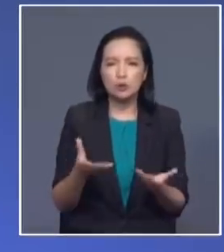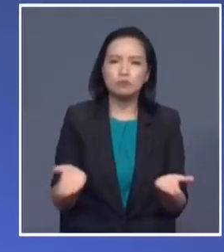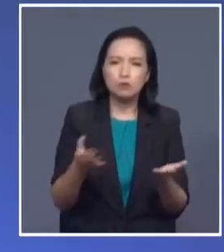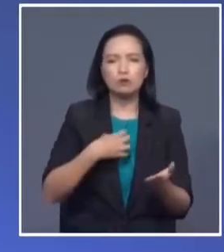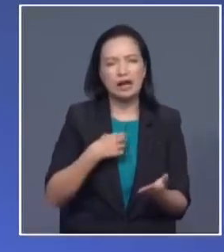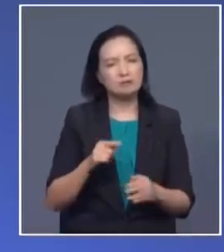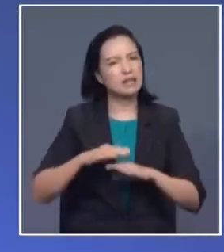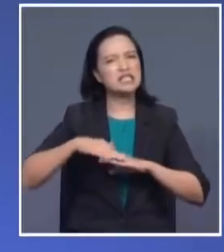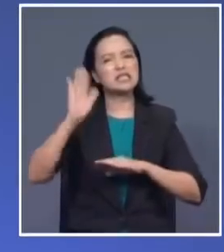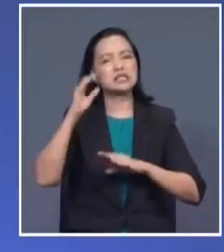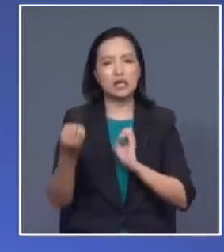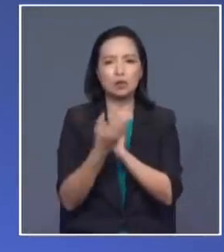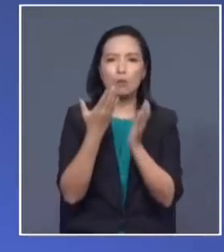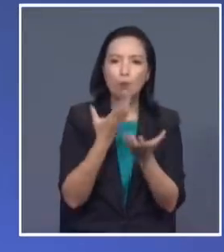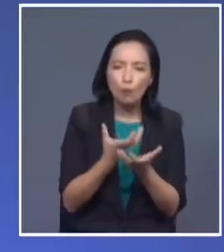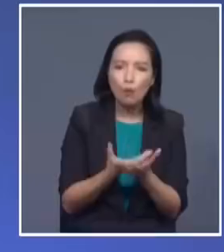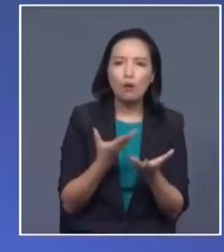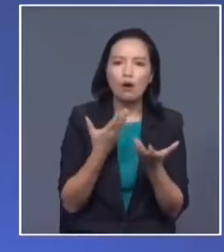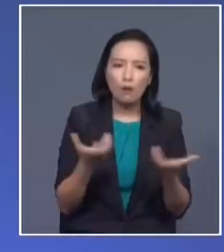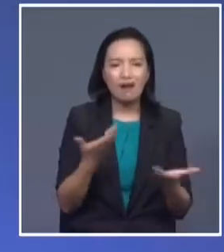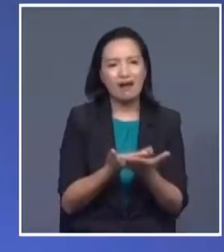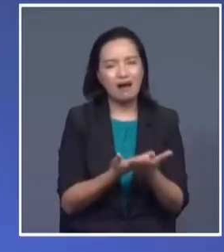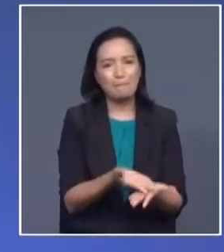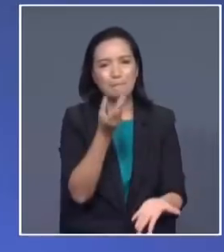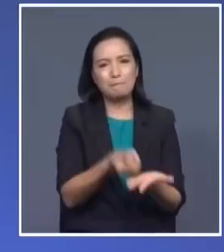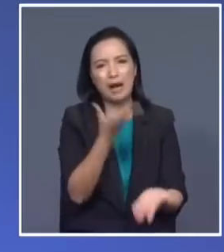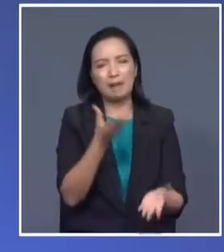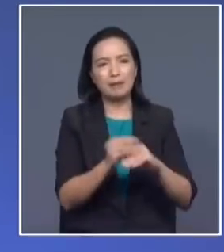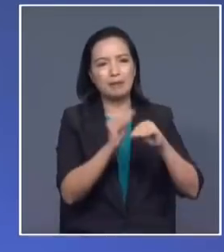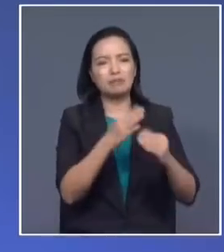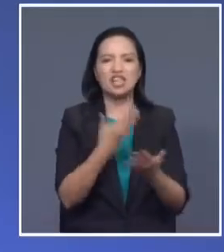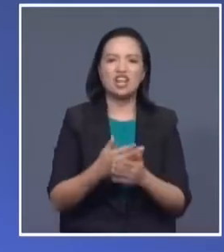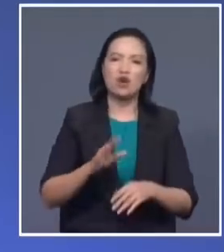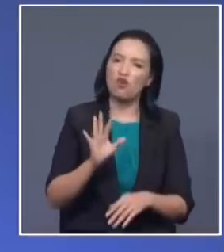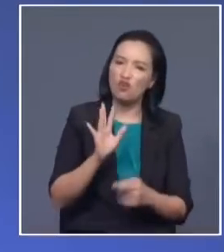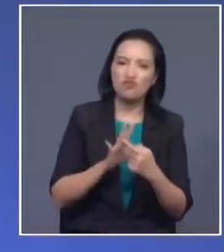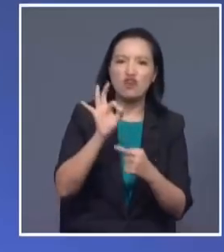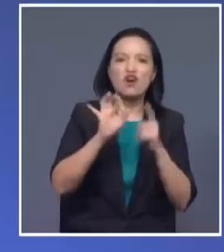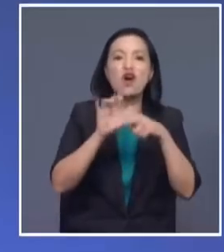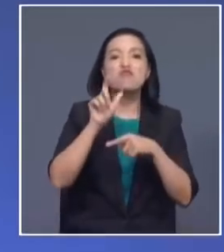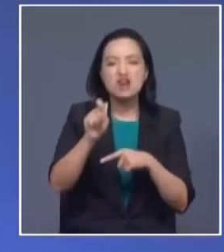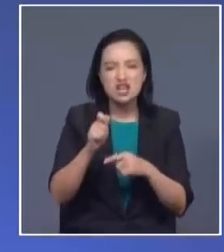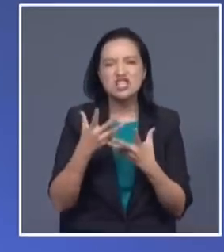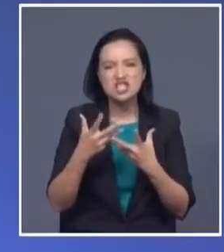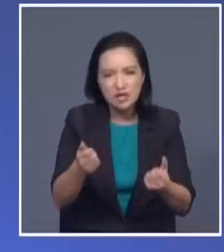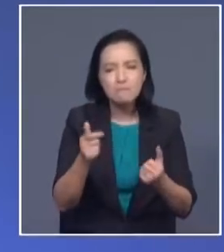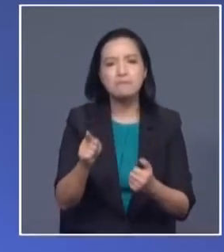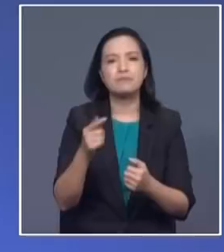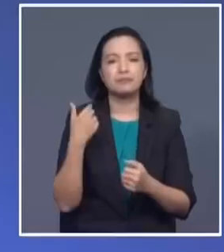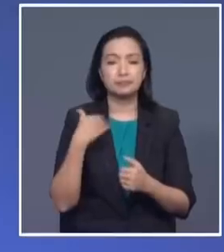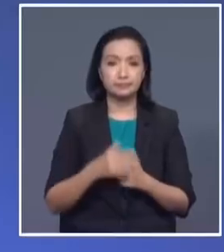เป็นส่งผลให้ราคาสินค้าในประเทศปรับสูงขึ้นจึงต้องประสบปัญหาเงินเฟ้อหรือเงินเสื่อมมูลค่าในอัตราที่สูง